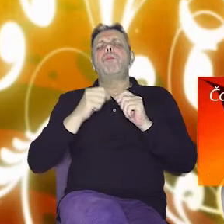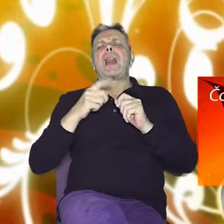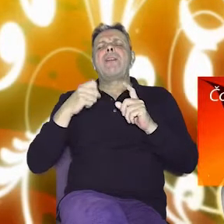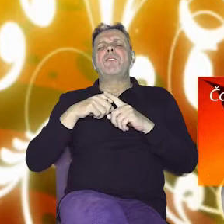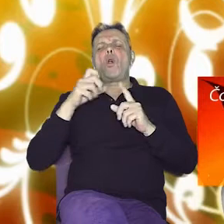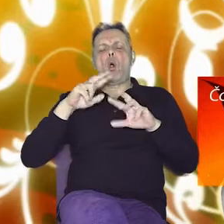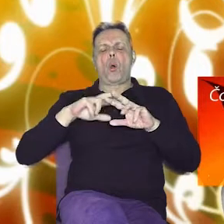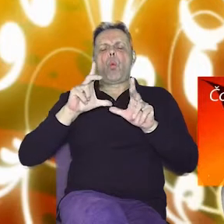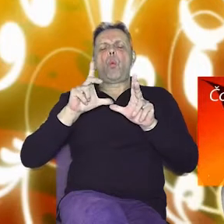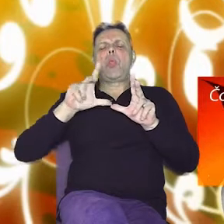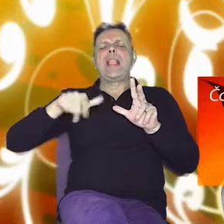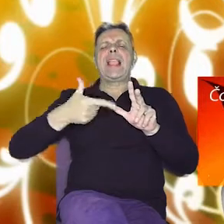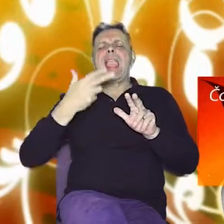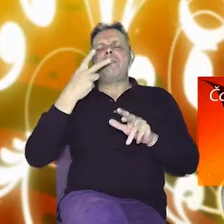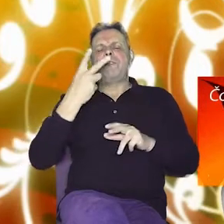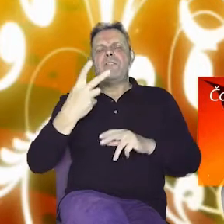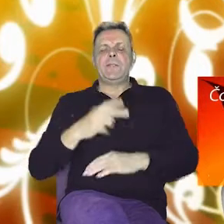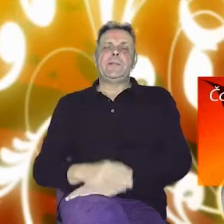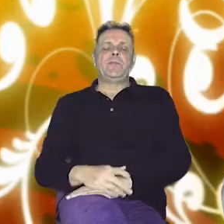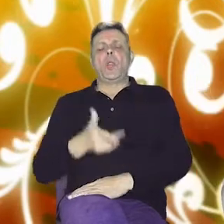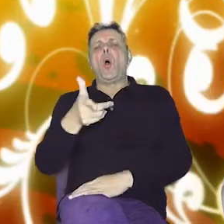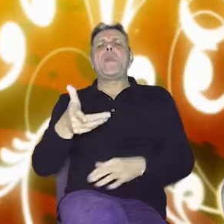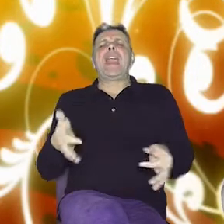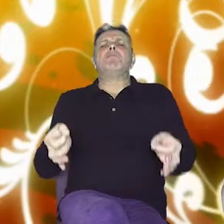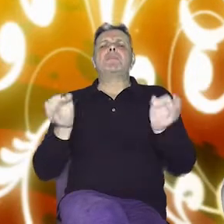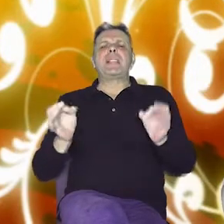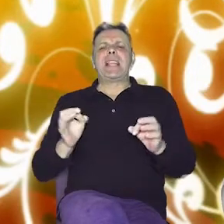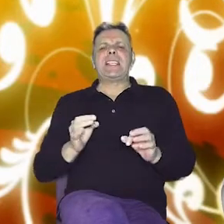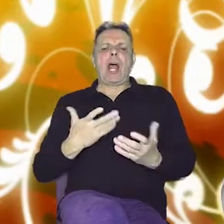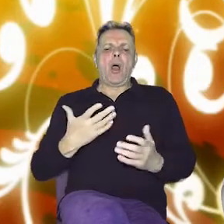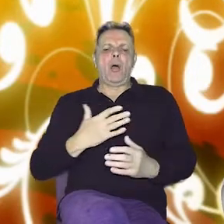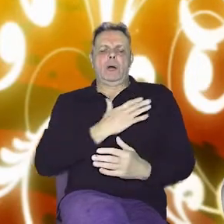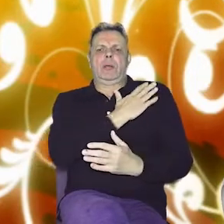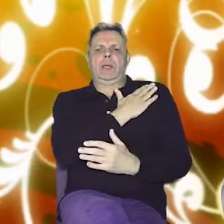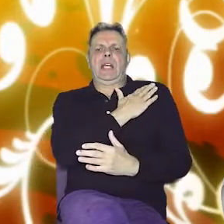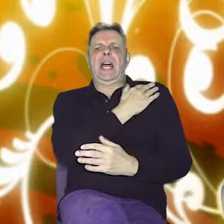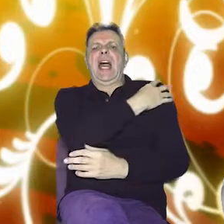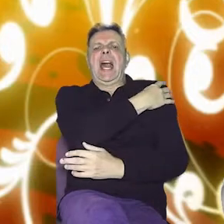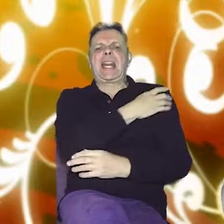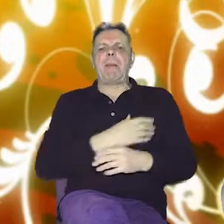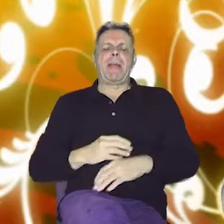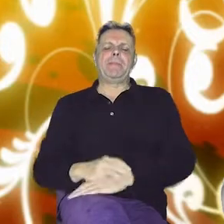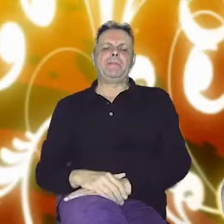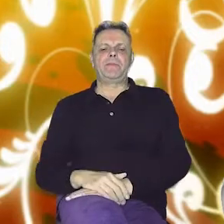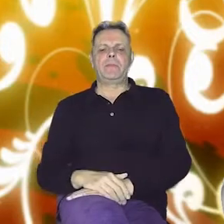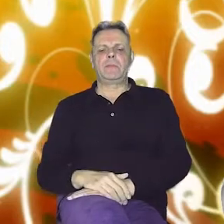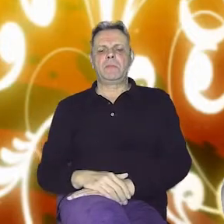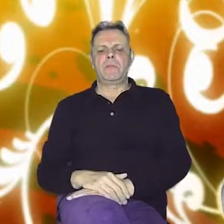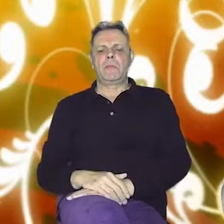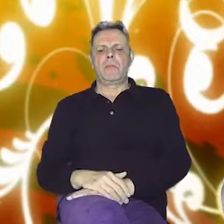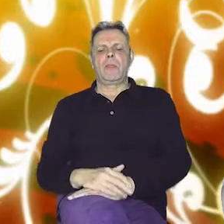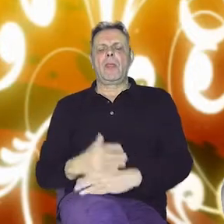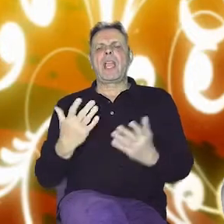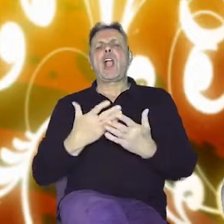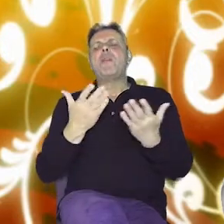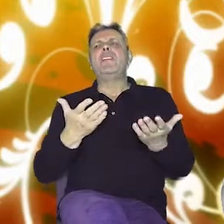inače specijalist ili specijalizirao baš za rane. Doktor Huljev, kako bi vi, kad bi sad rekli